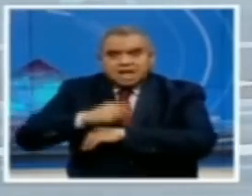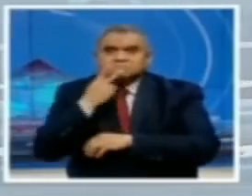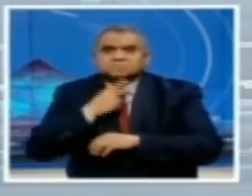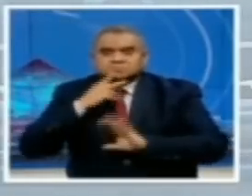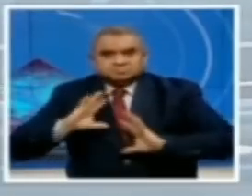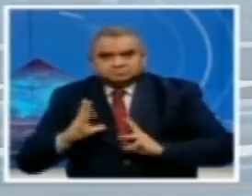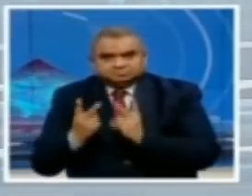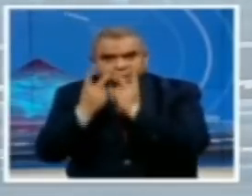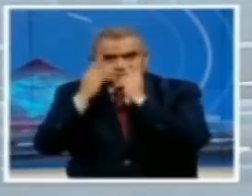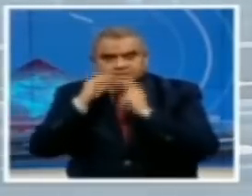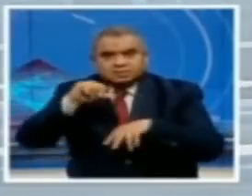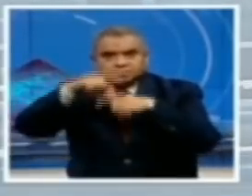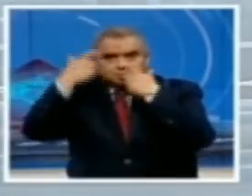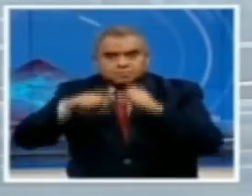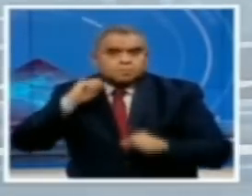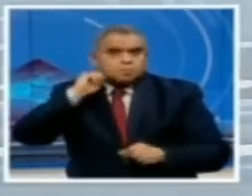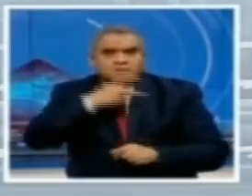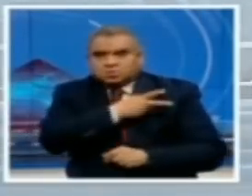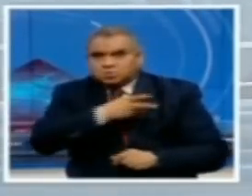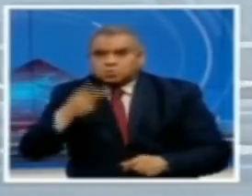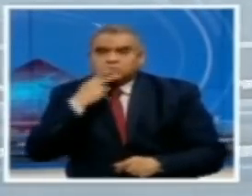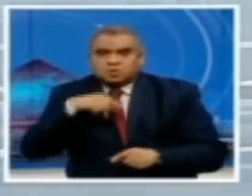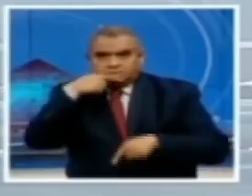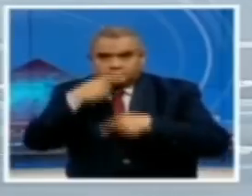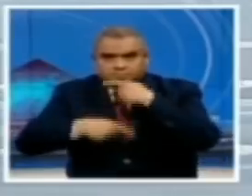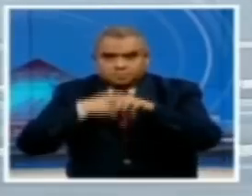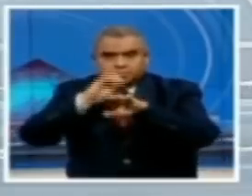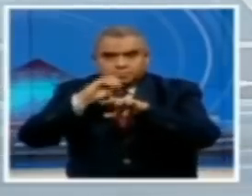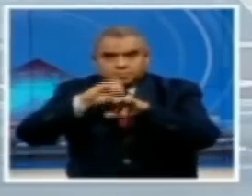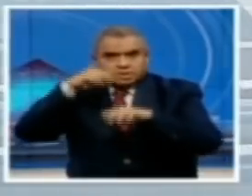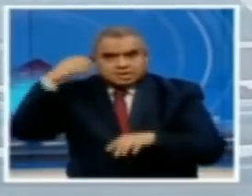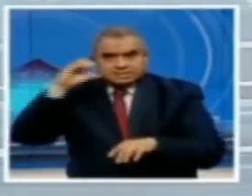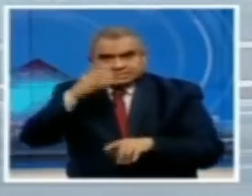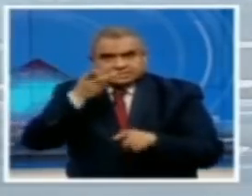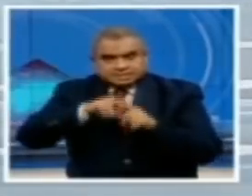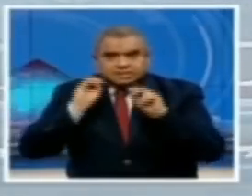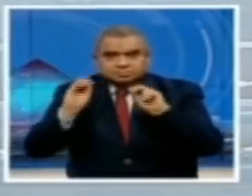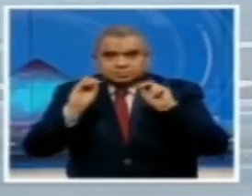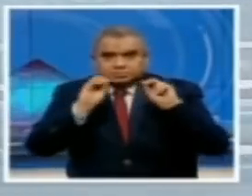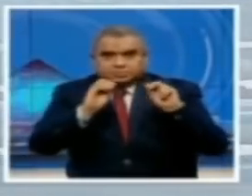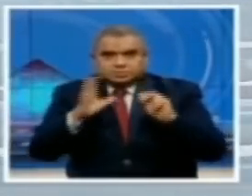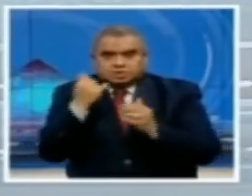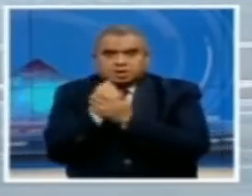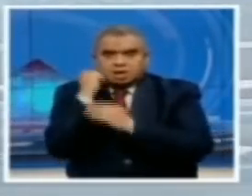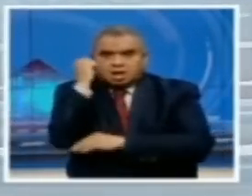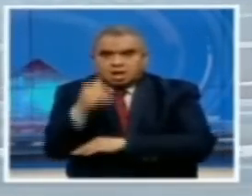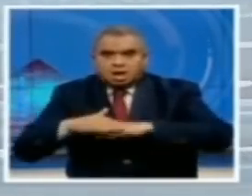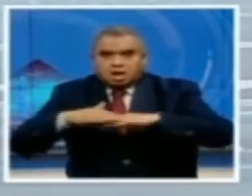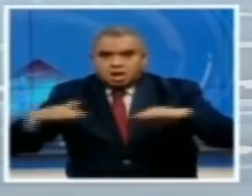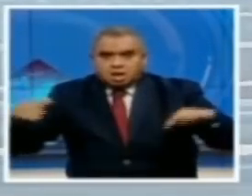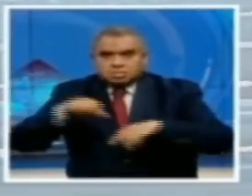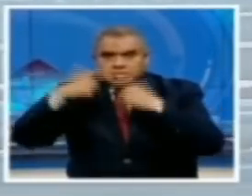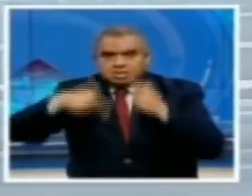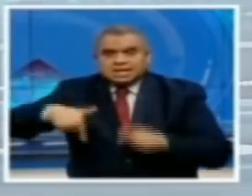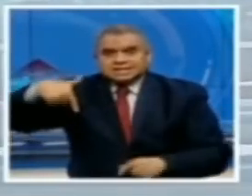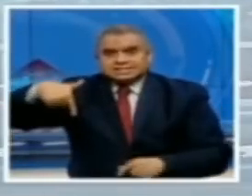المحاكم الحالية في جميع المحافظات. وفي هذا الإطار وجه السيد الرئيس بتخصيص قطعة أرض في منطقة